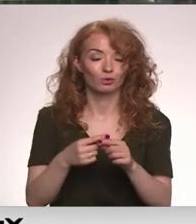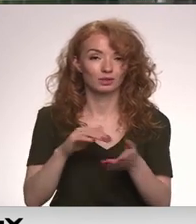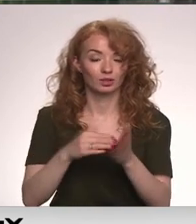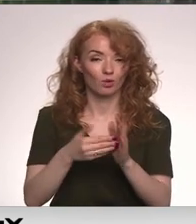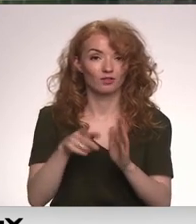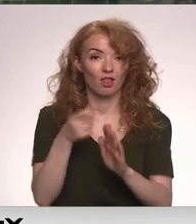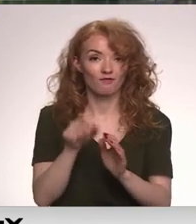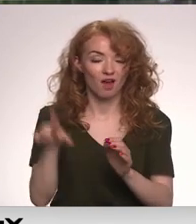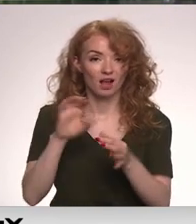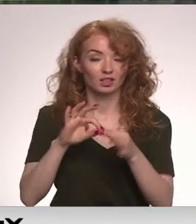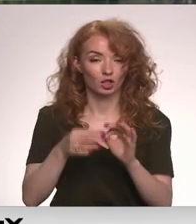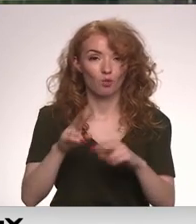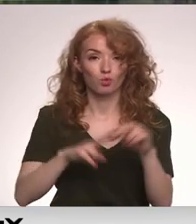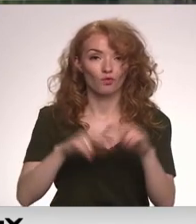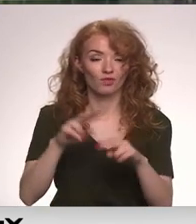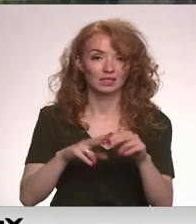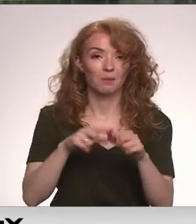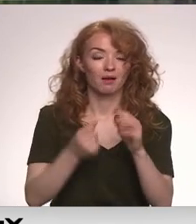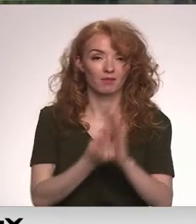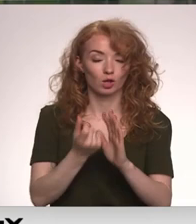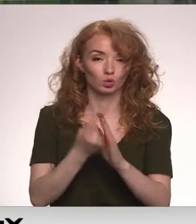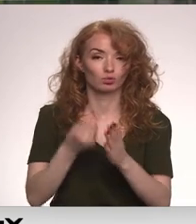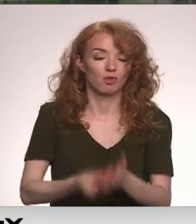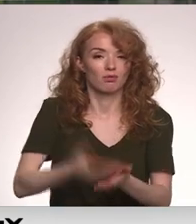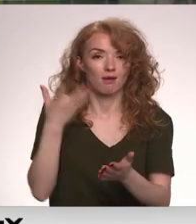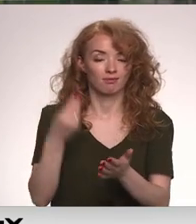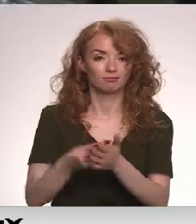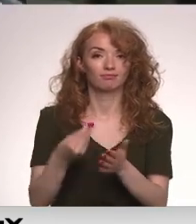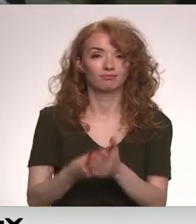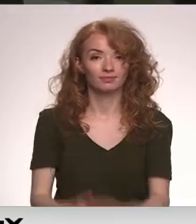situācija vēl vairāk sarašķīja būvniecības izejmateriālu sadārdzinājums.